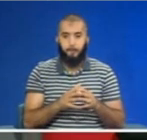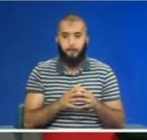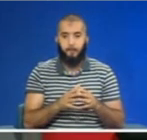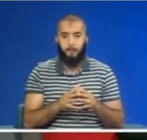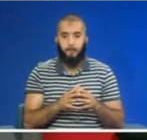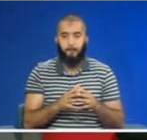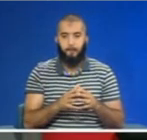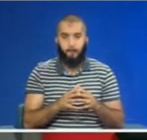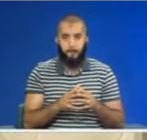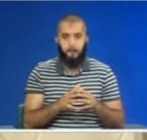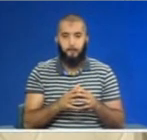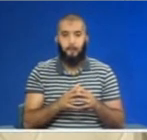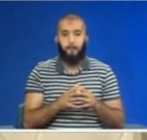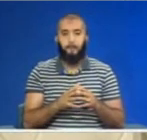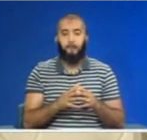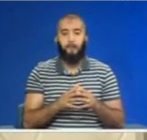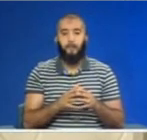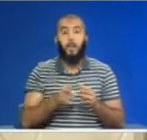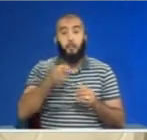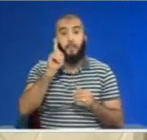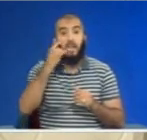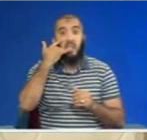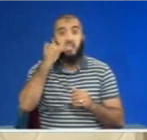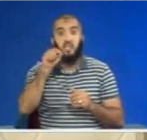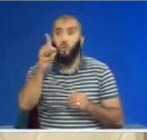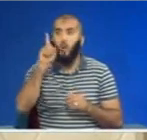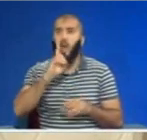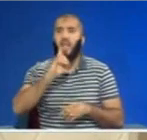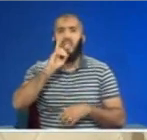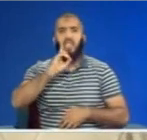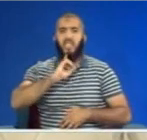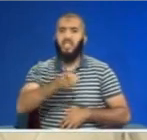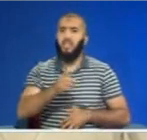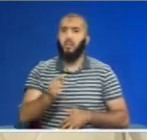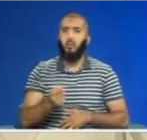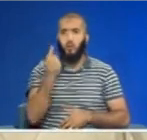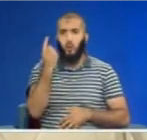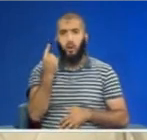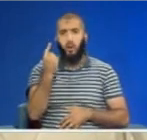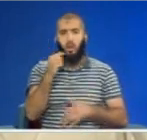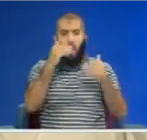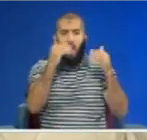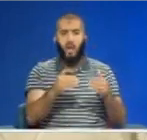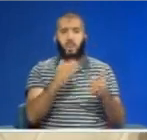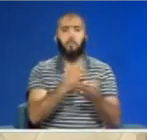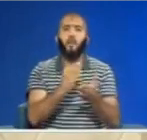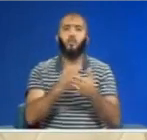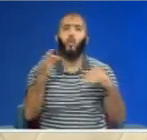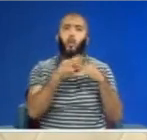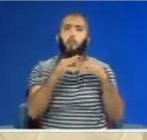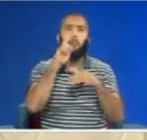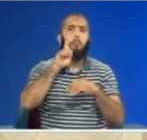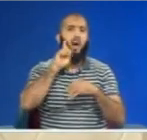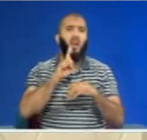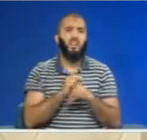عدة لقطع الرحم. لكن أن تقطع الرحم بسبب إهمال الزوج، أن تقطع